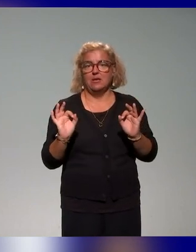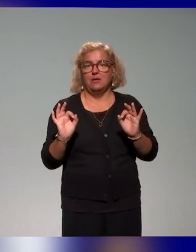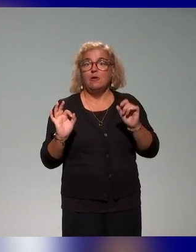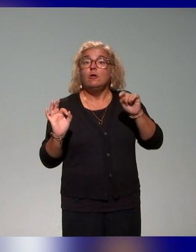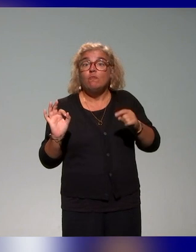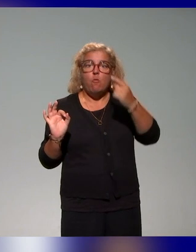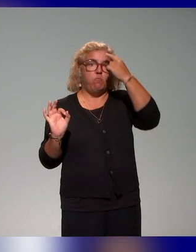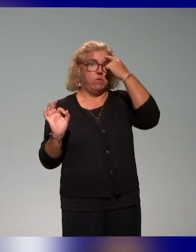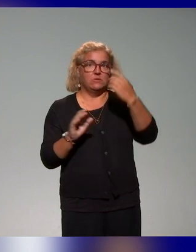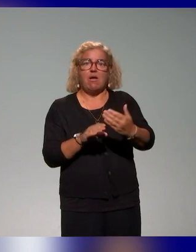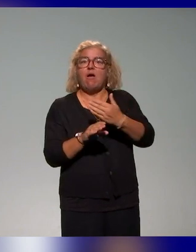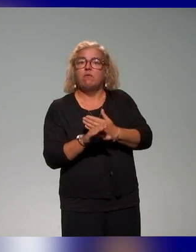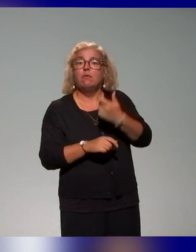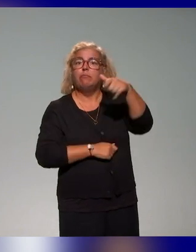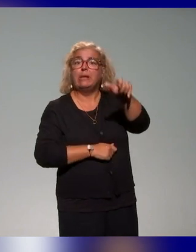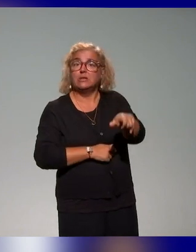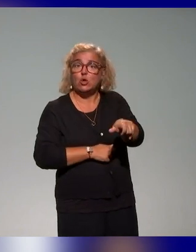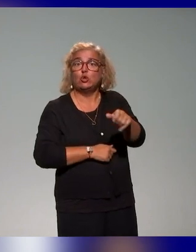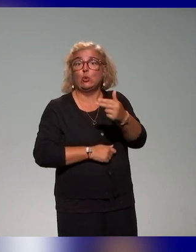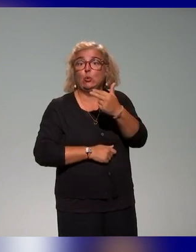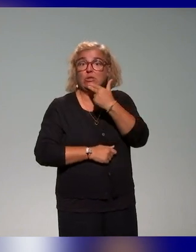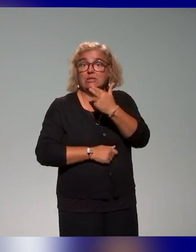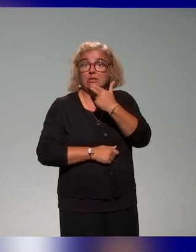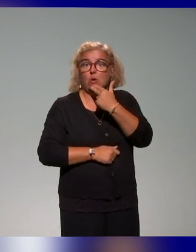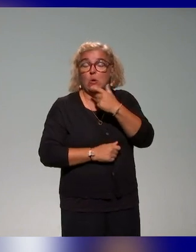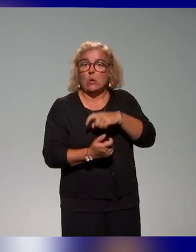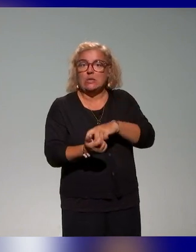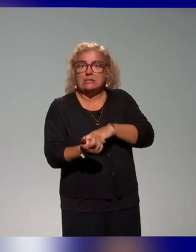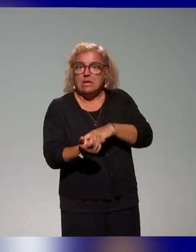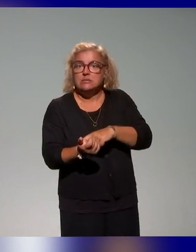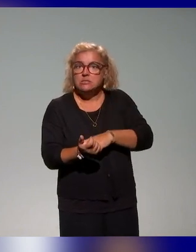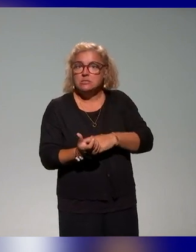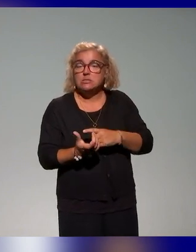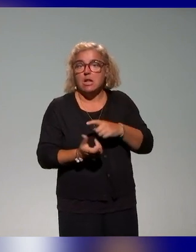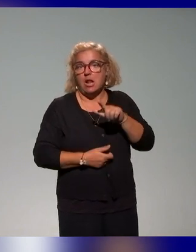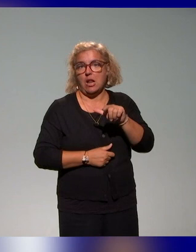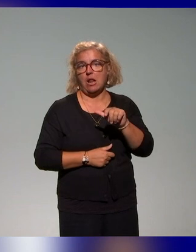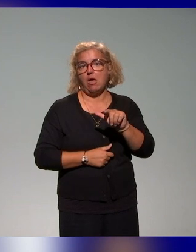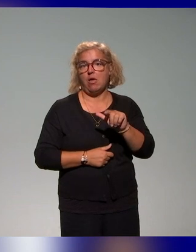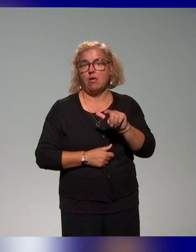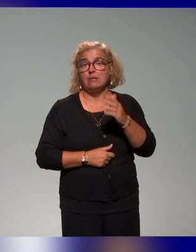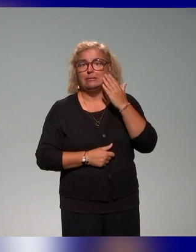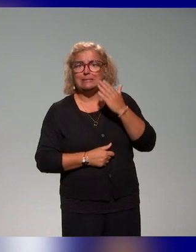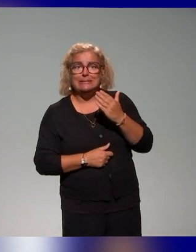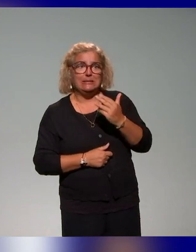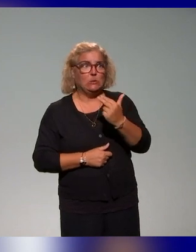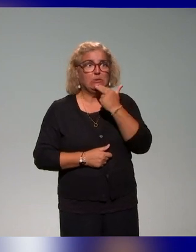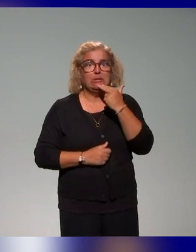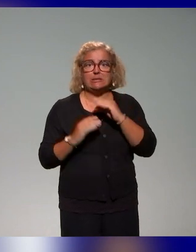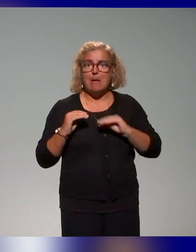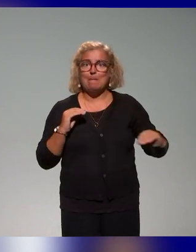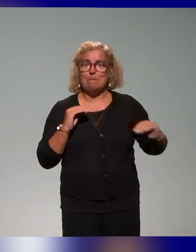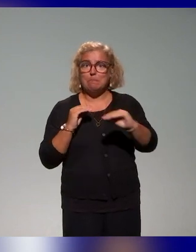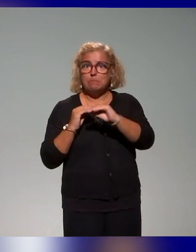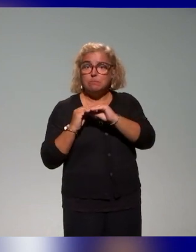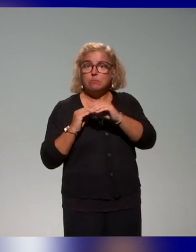que pour des usagers, le stress est accru dans l'utilisation de cette plateforme, et notamment parce